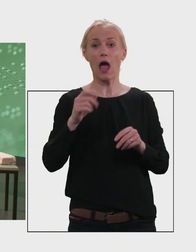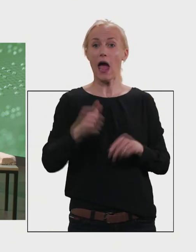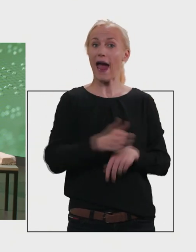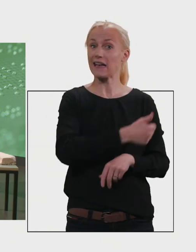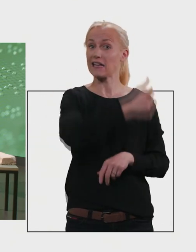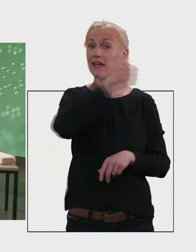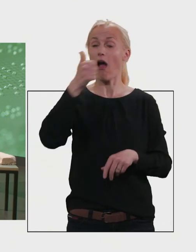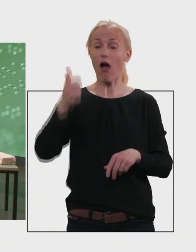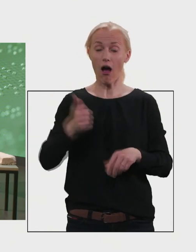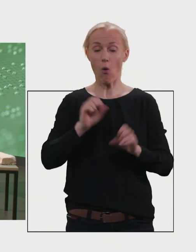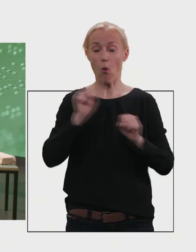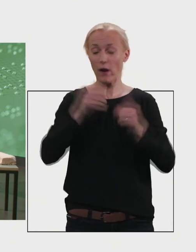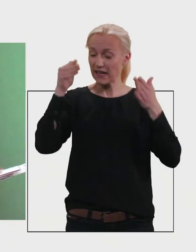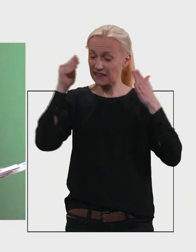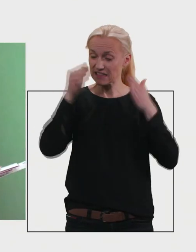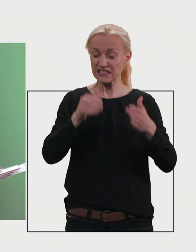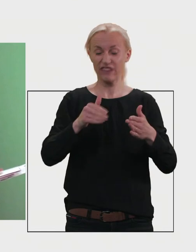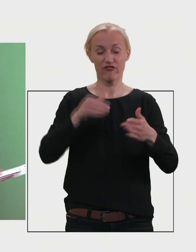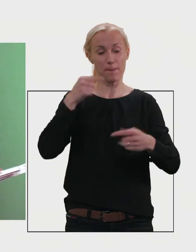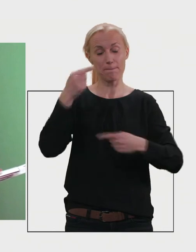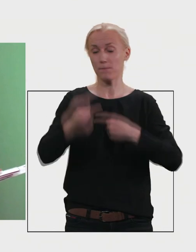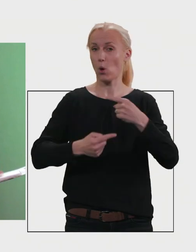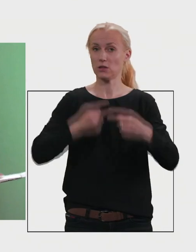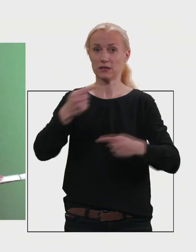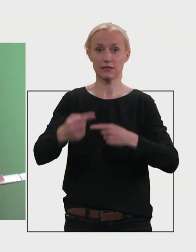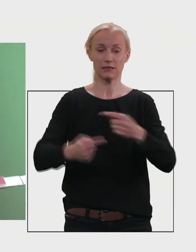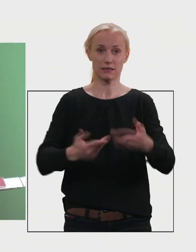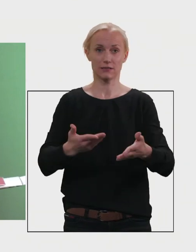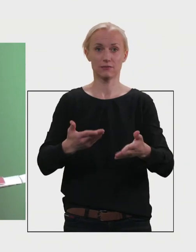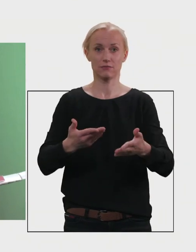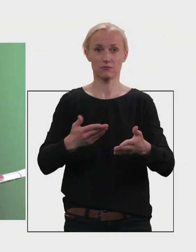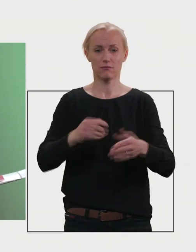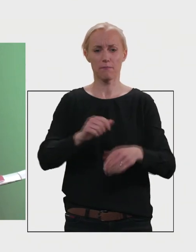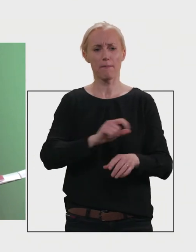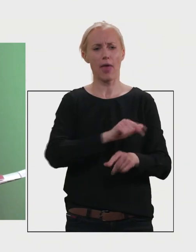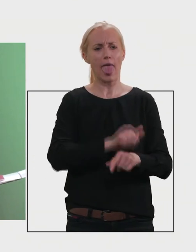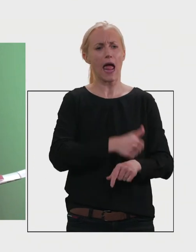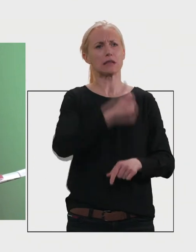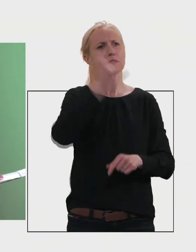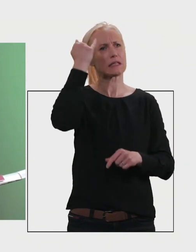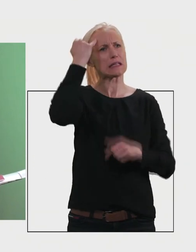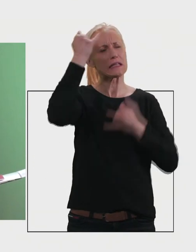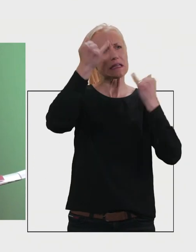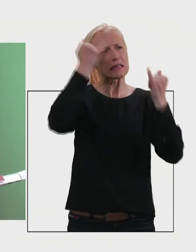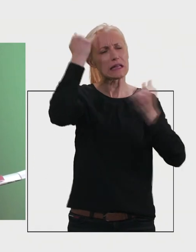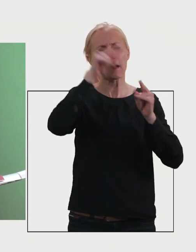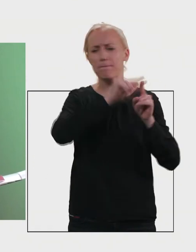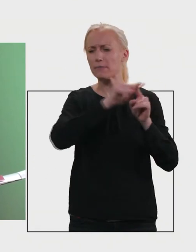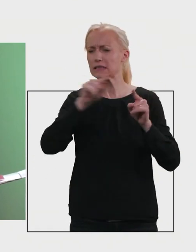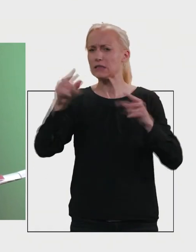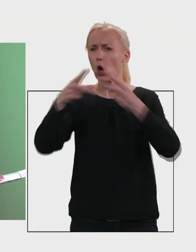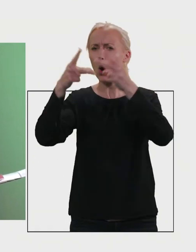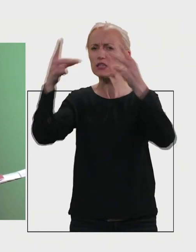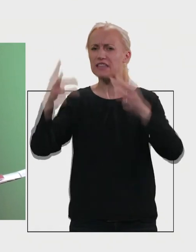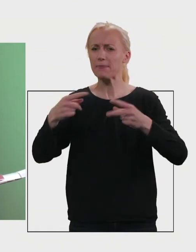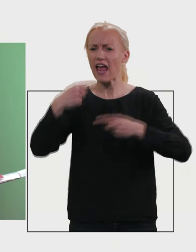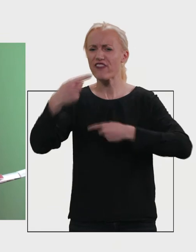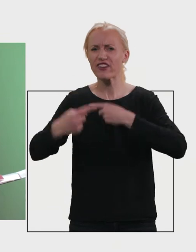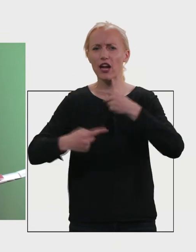sehr intensiver Prozess, mhm, von der ersten Idee über die Konzeptentwicklung,